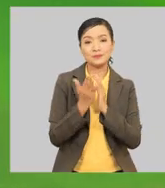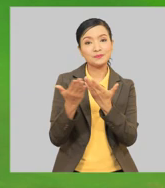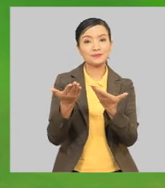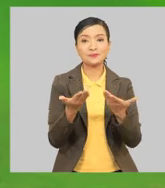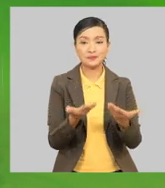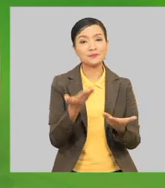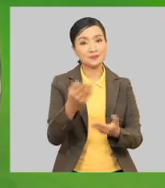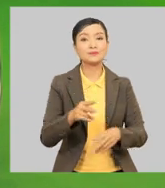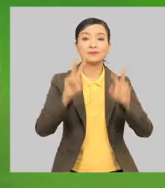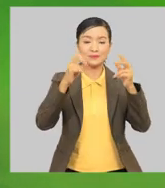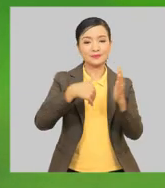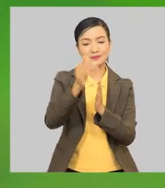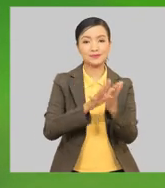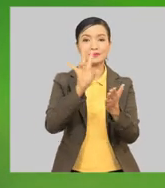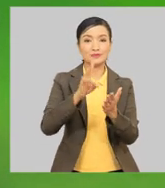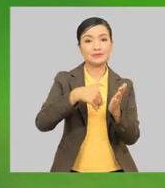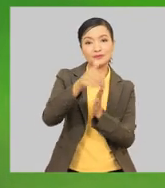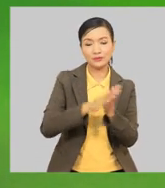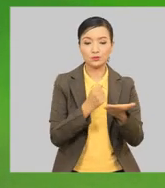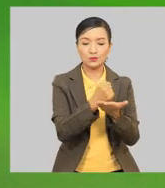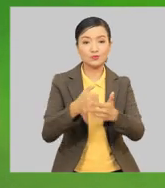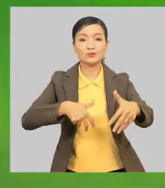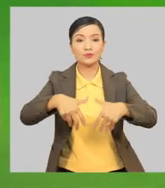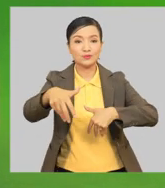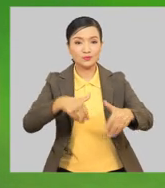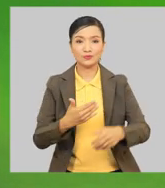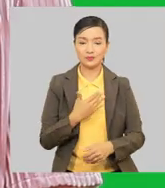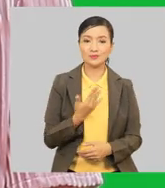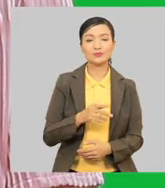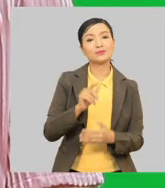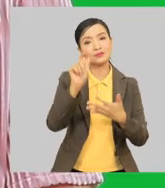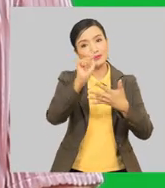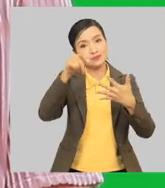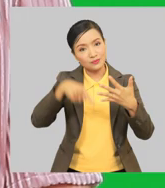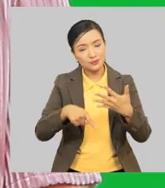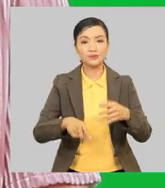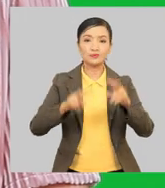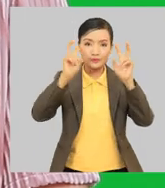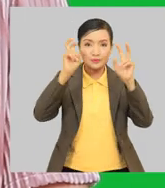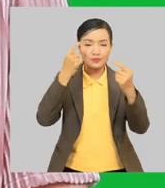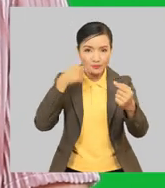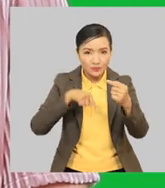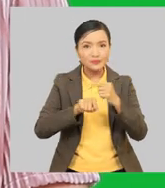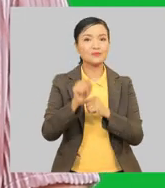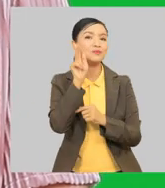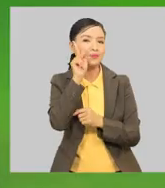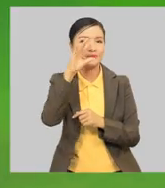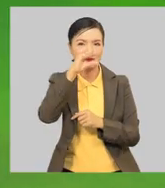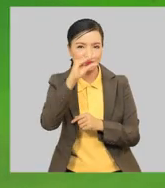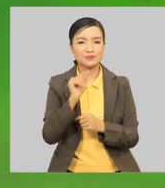สวัสดีค่ะ สวัสดีค่ะต้อนรับคุณผู้ชมเข้าสู่7สีช่วยชาวบ้านนะคะจันทร์อังคารและพุธเราเจอกันหลังเจาะประเด็นสาม